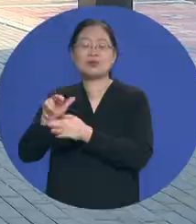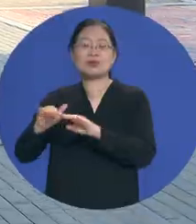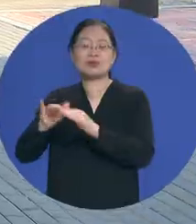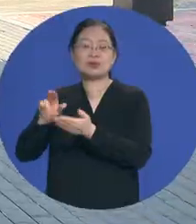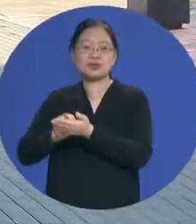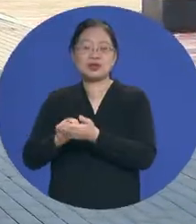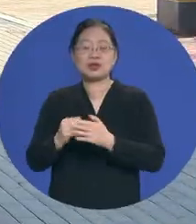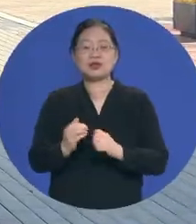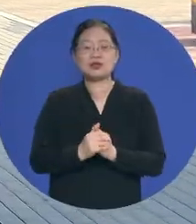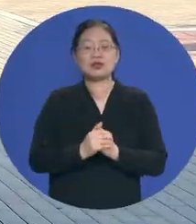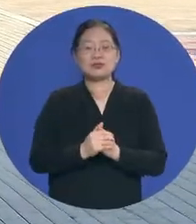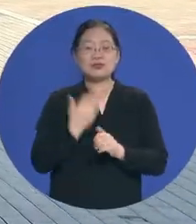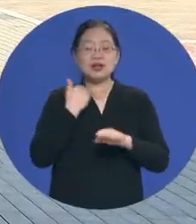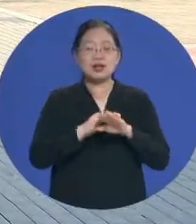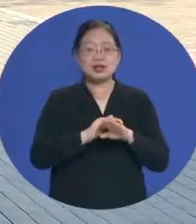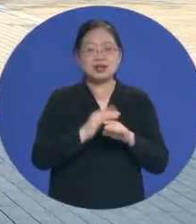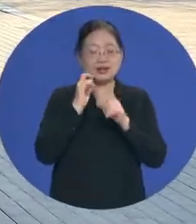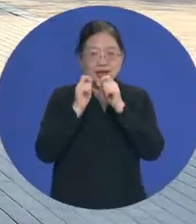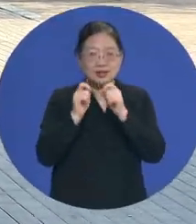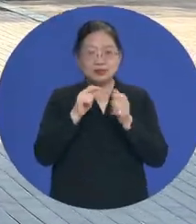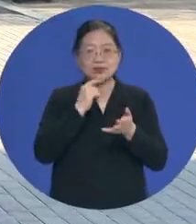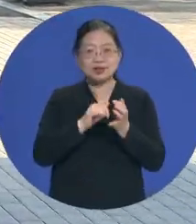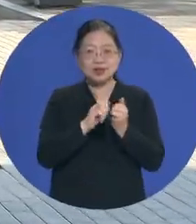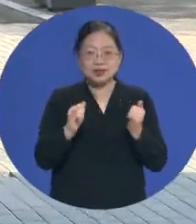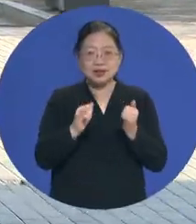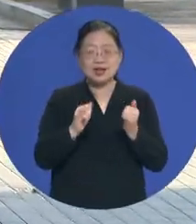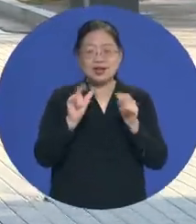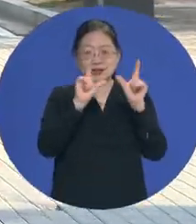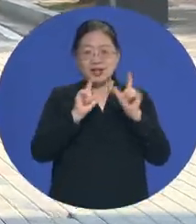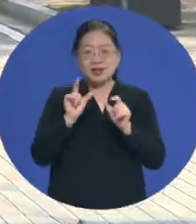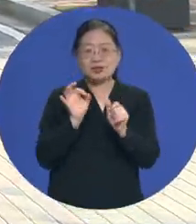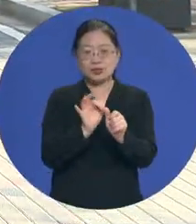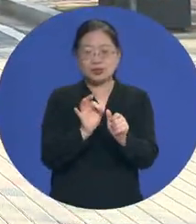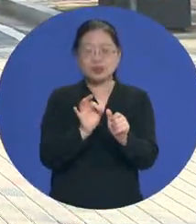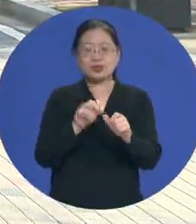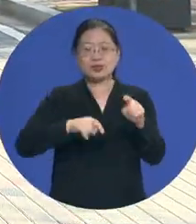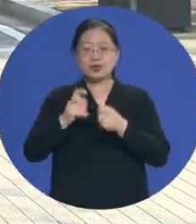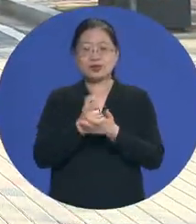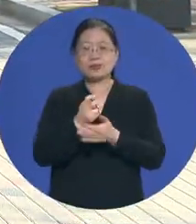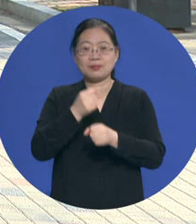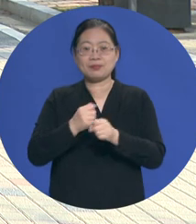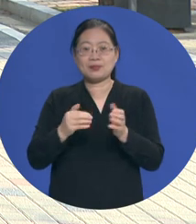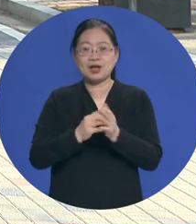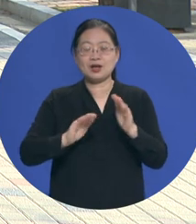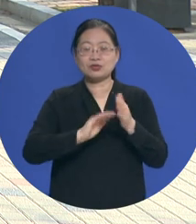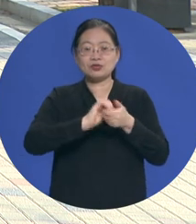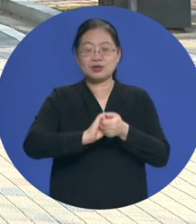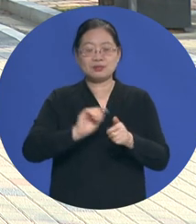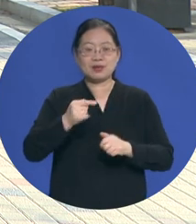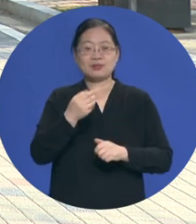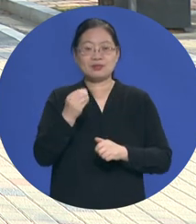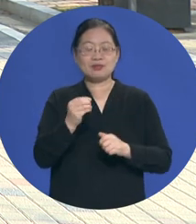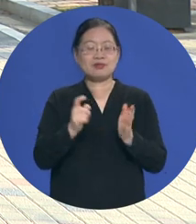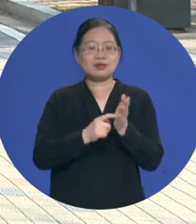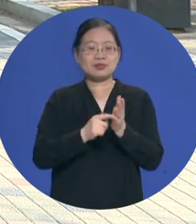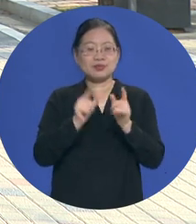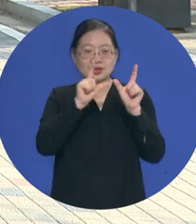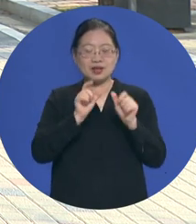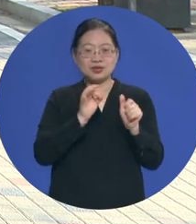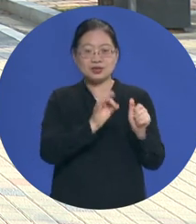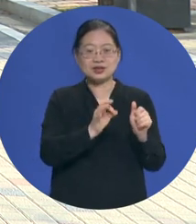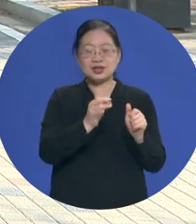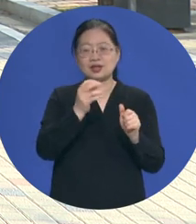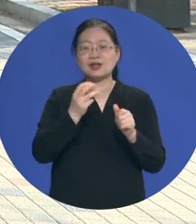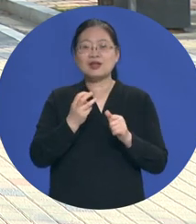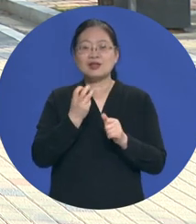경기도가 전세사기 피해자들의 최소한의 생계 유지를 위한 지원책을 만들었습니다. 전국 최초로 가구당 100만 원의 긴급생계비를 전액